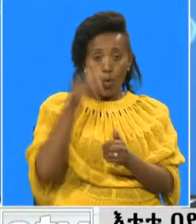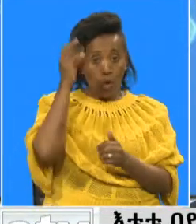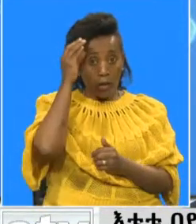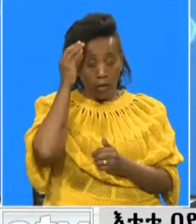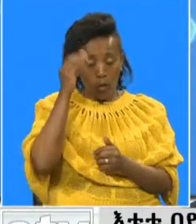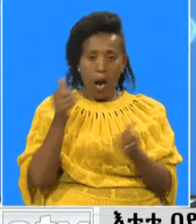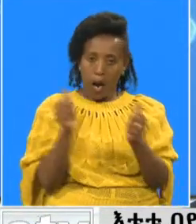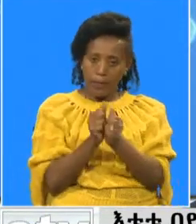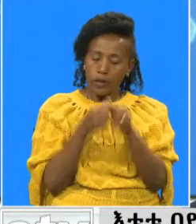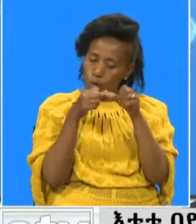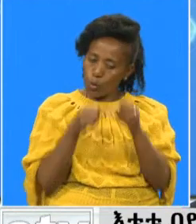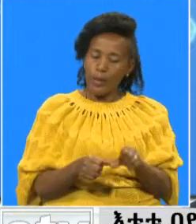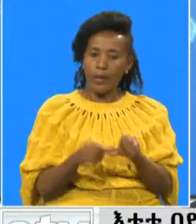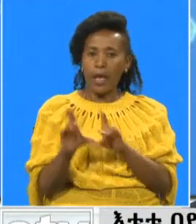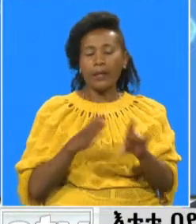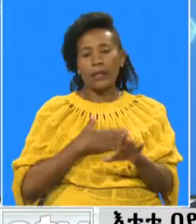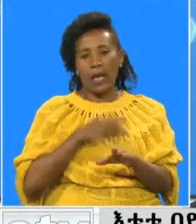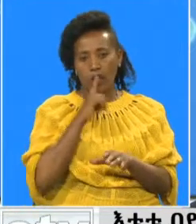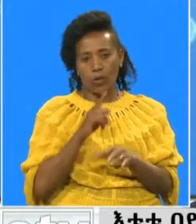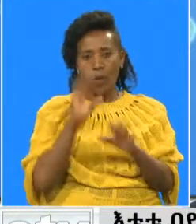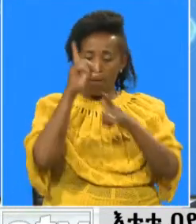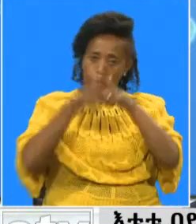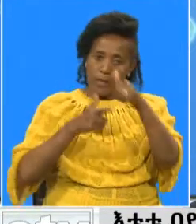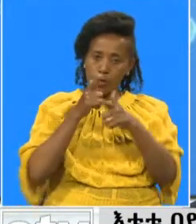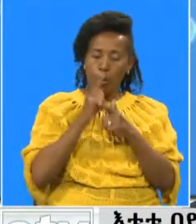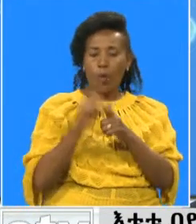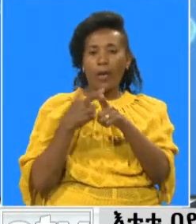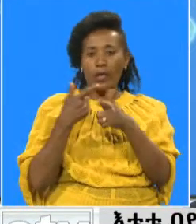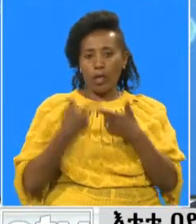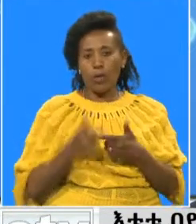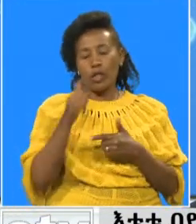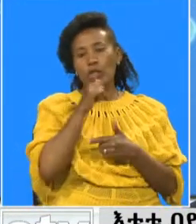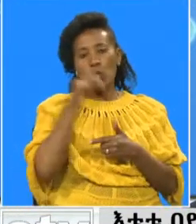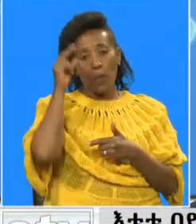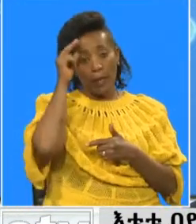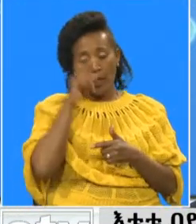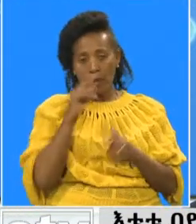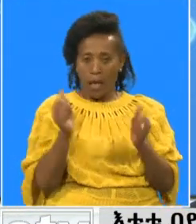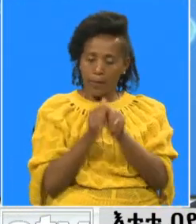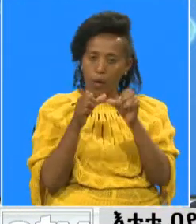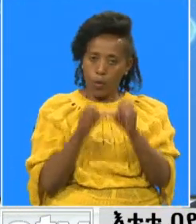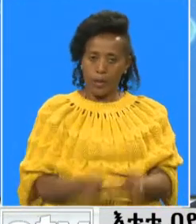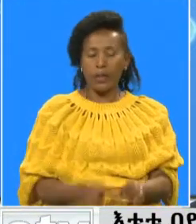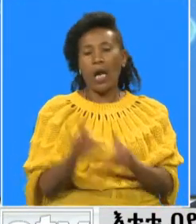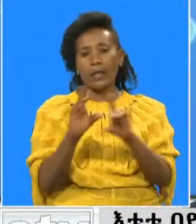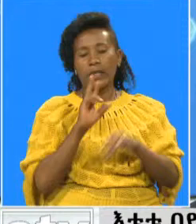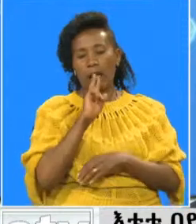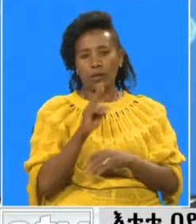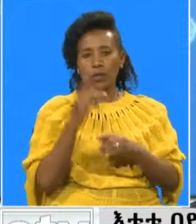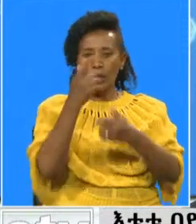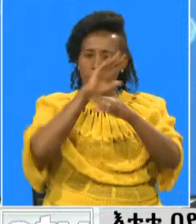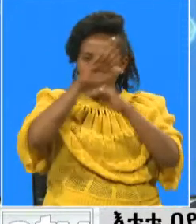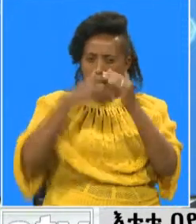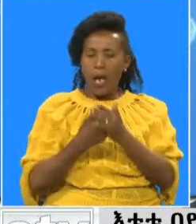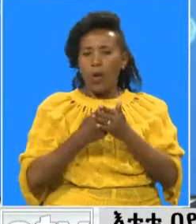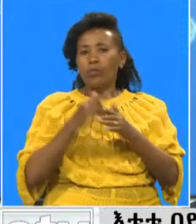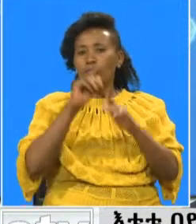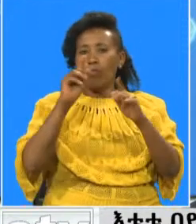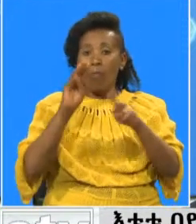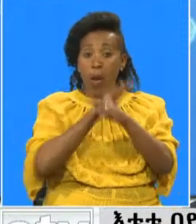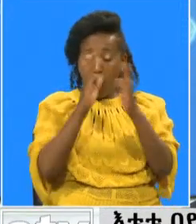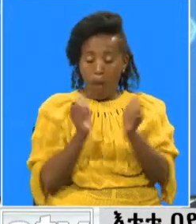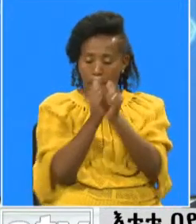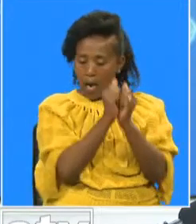ታዬ አብሬያችሁ ቆይታ አድርጊያለሁ። በምልክት ቋንቋው ደግሞ እቴቱ ባይልኝ አብራን ቆይታ አድርጋለች። ከመላው የስቱዲዮ ባለሙያዎች